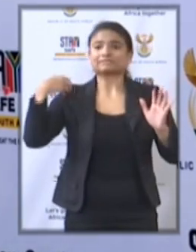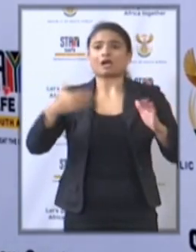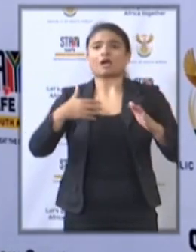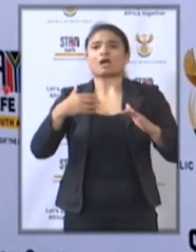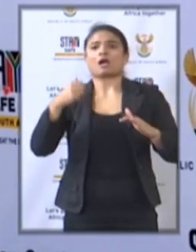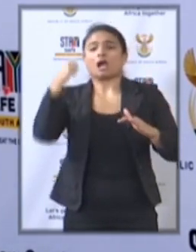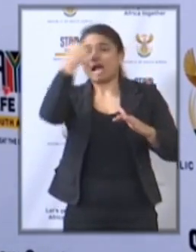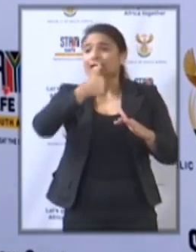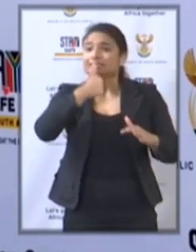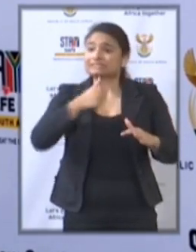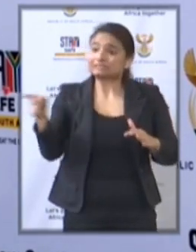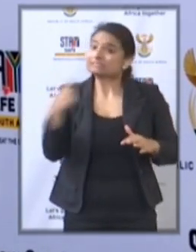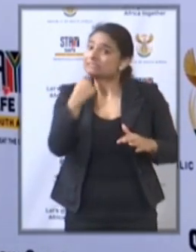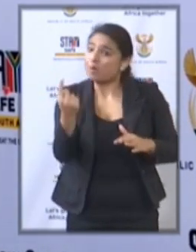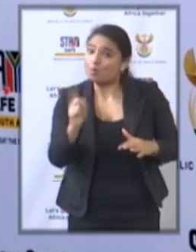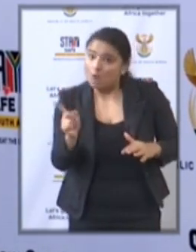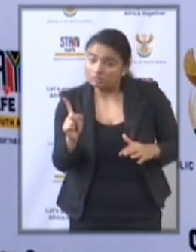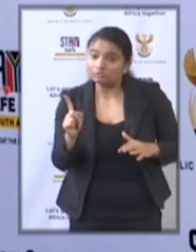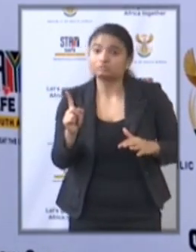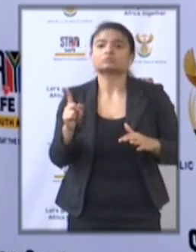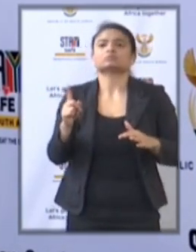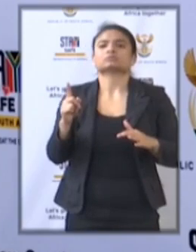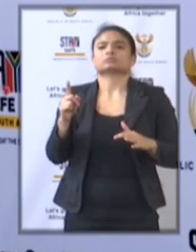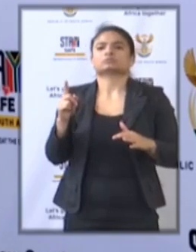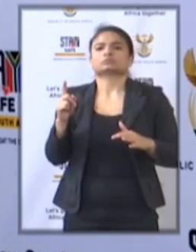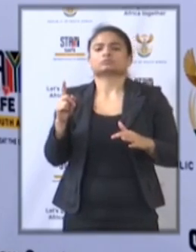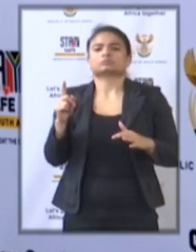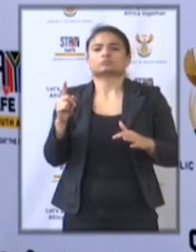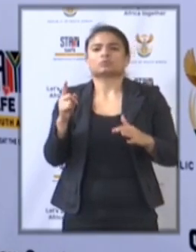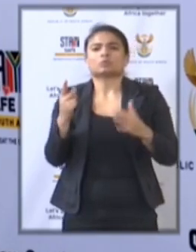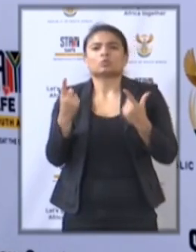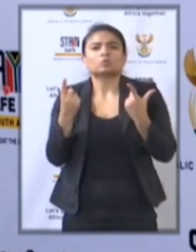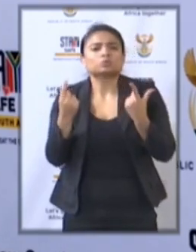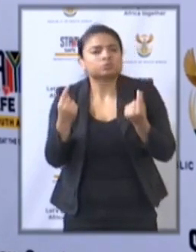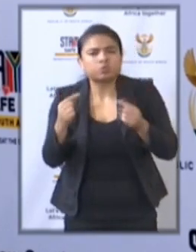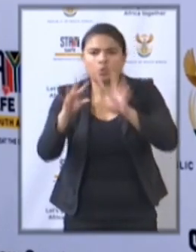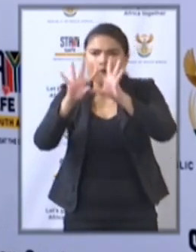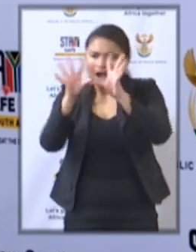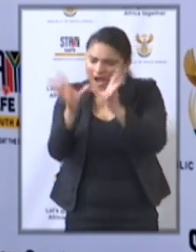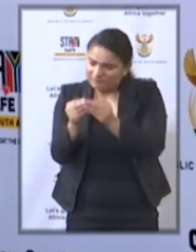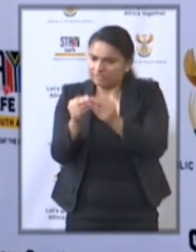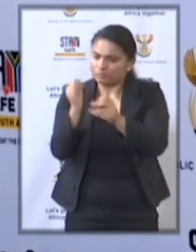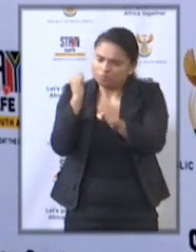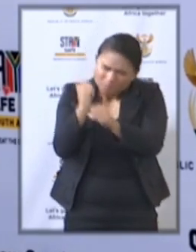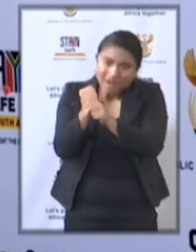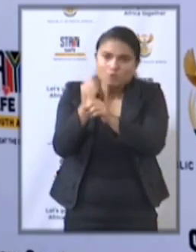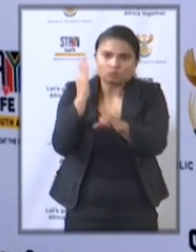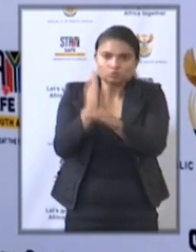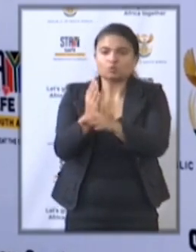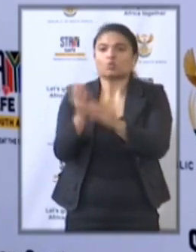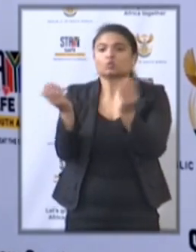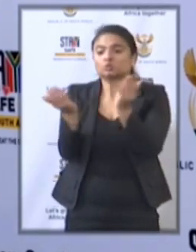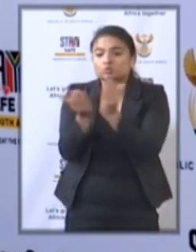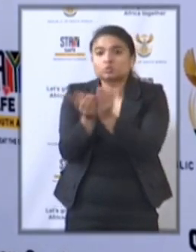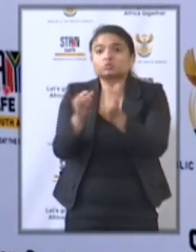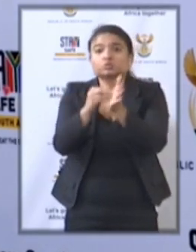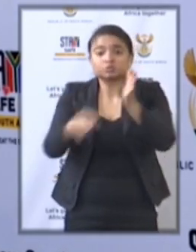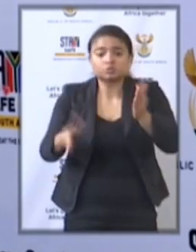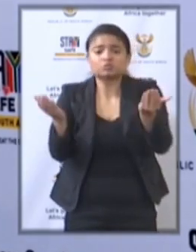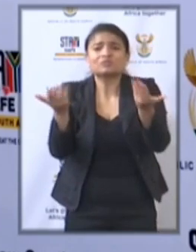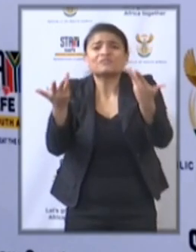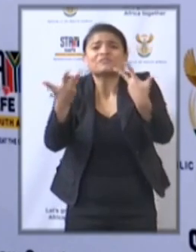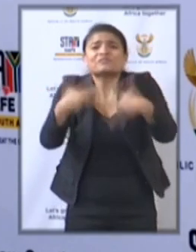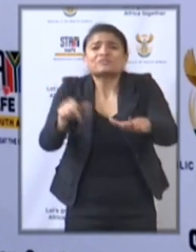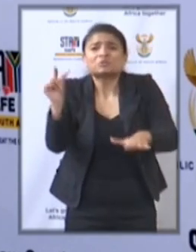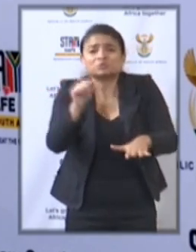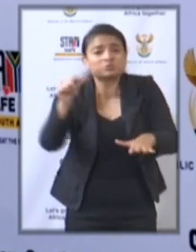wenza konke okusemandleni, ikakhulukazi ukuthi sibekele phambili labantwana bese bevela beqede esikoleni, njengoba naye